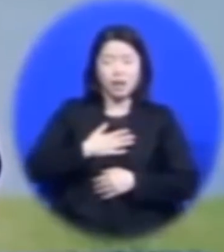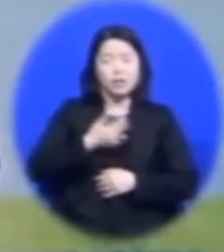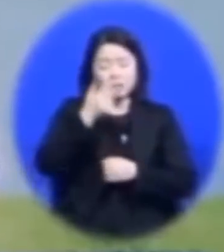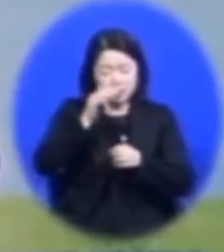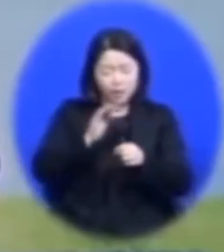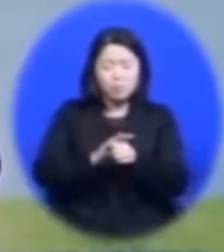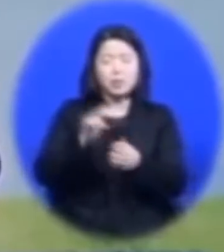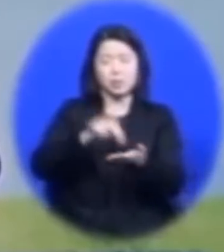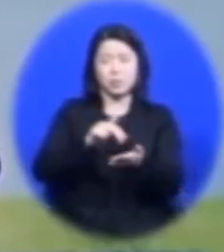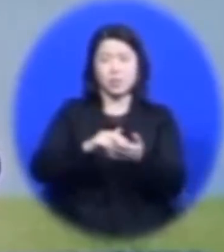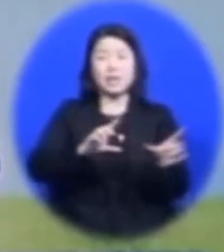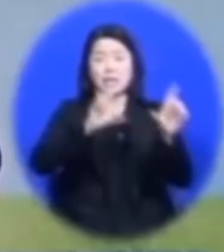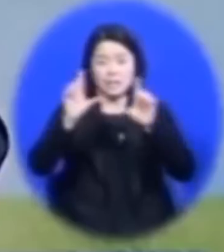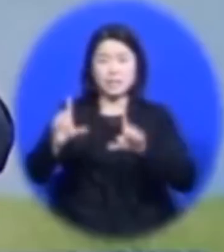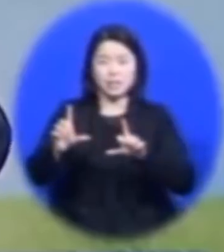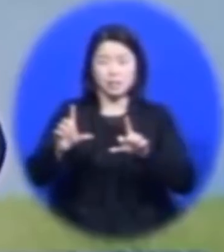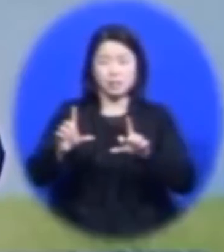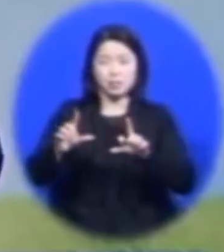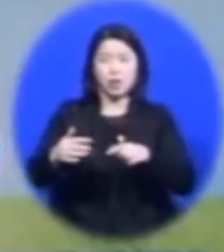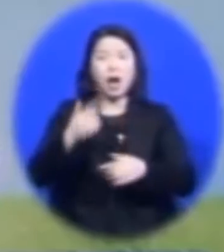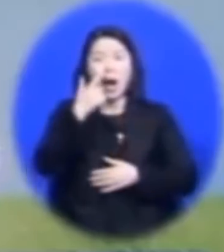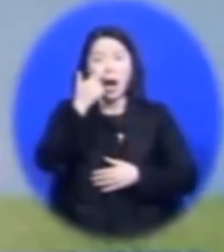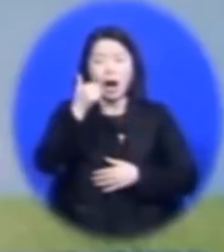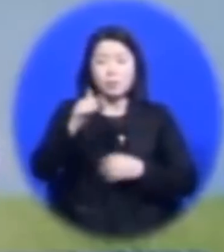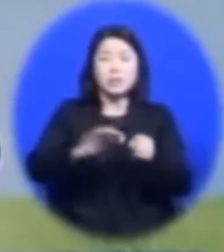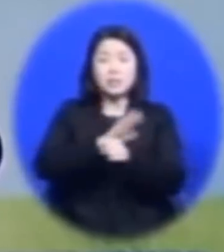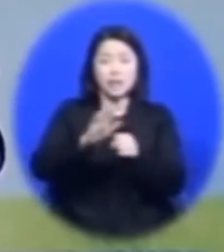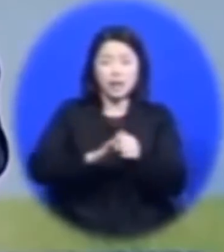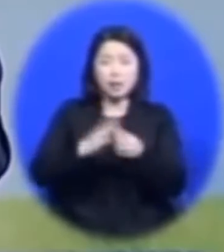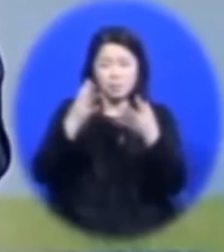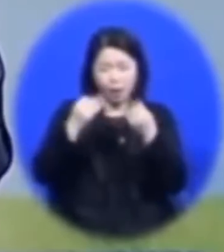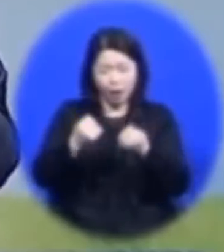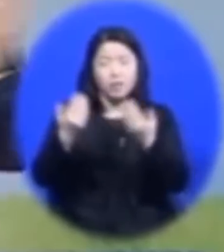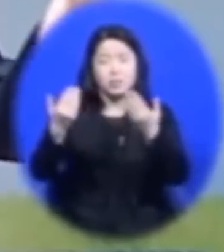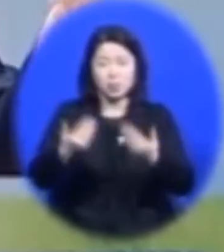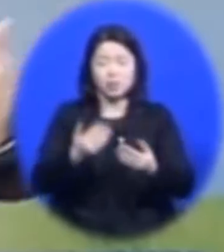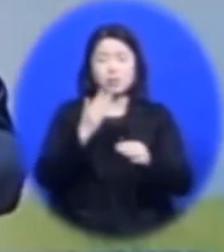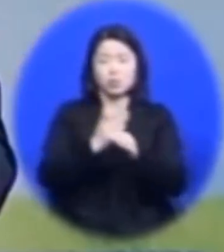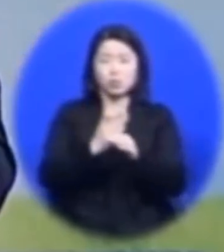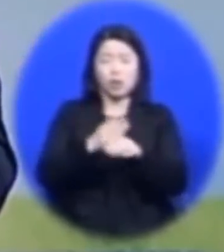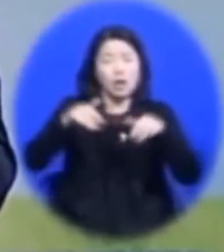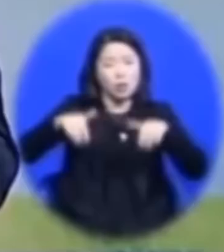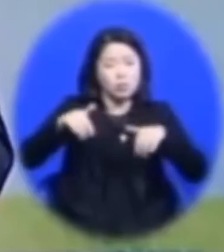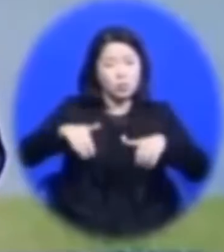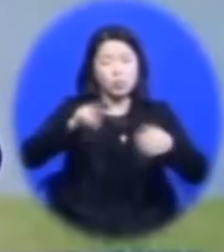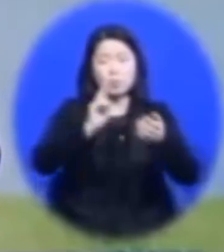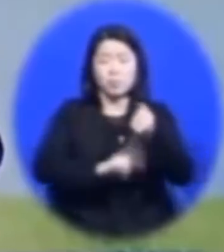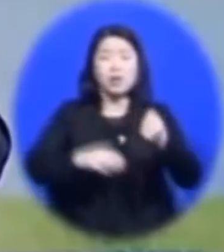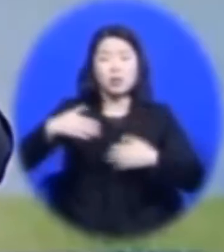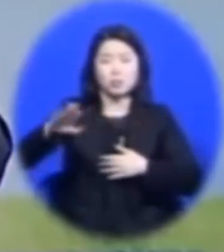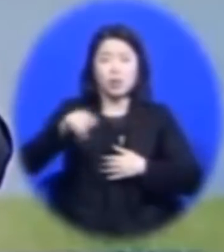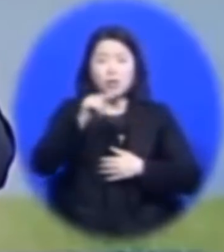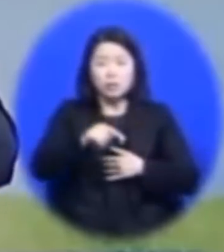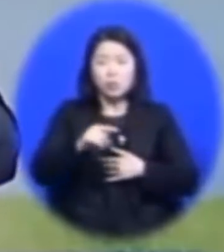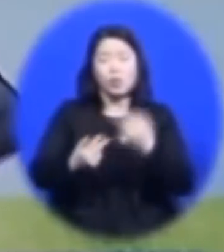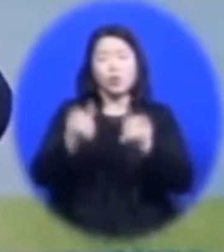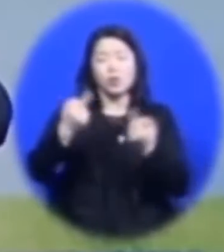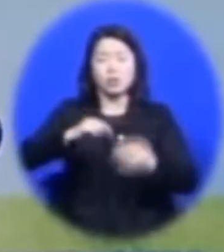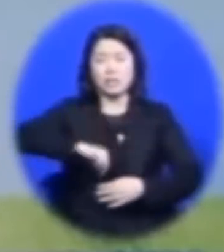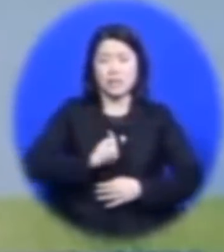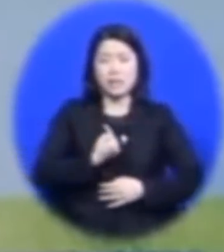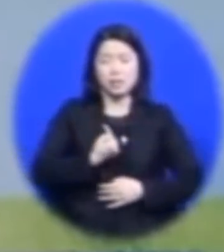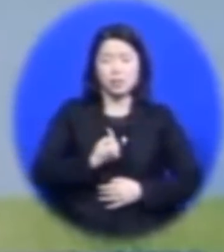처지에서 살았습니다 아버지의 사랑을 그렇게 봤다가 그런 종으로 팔려 갔어 그것도 형들이 자기를